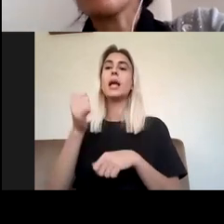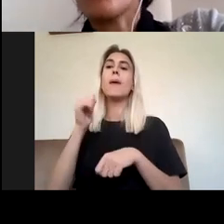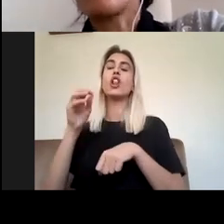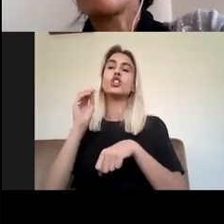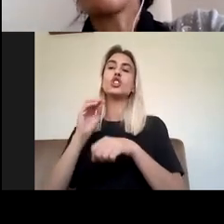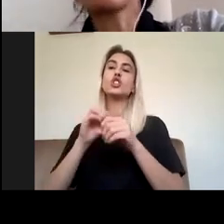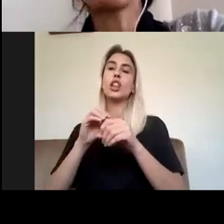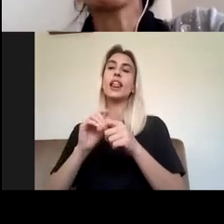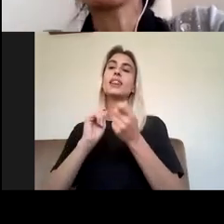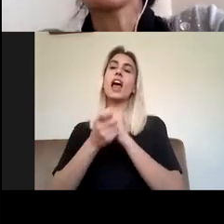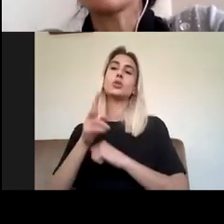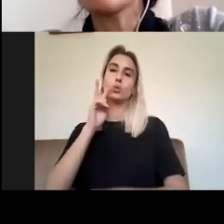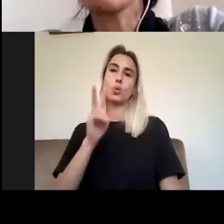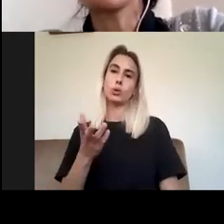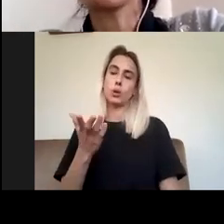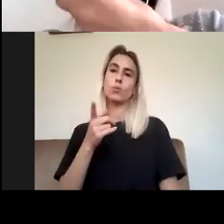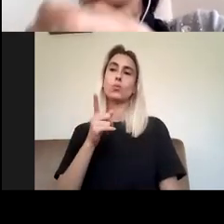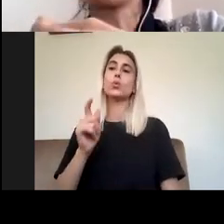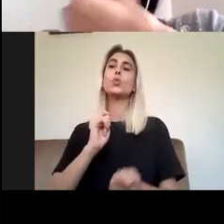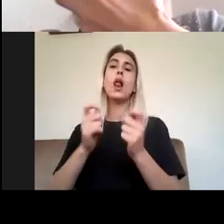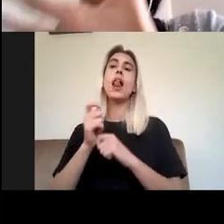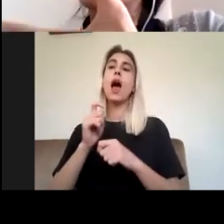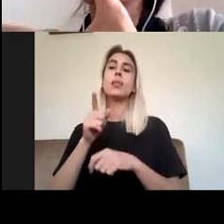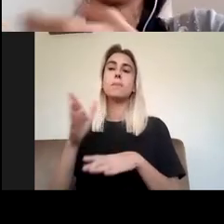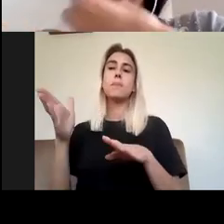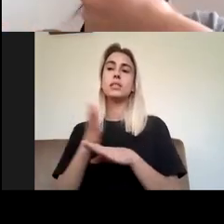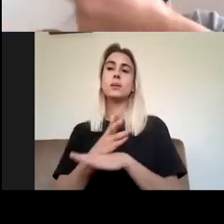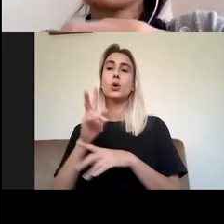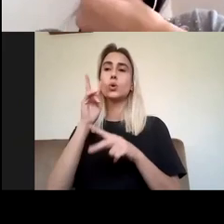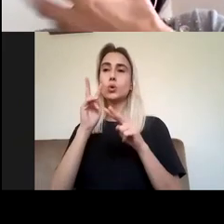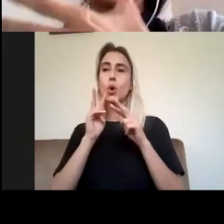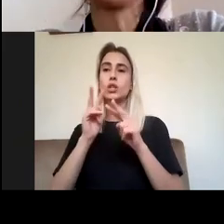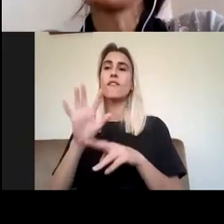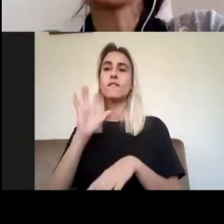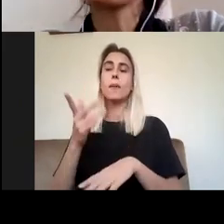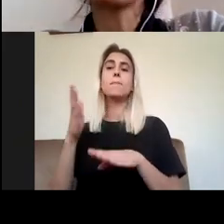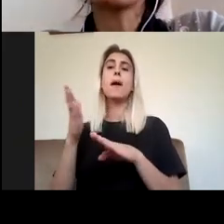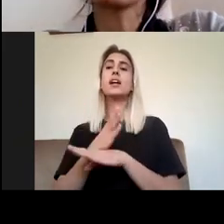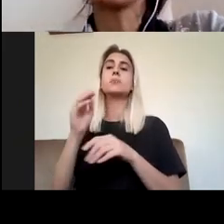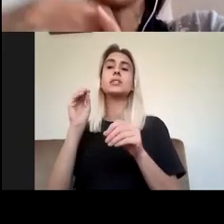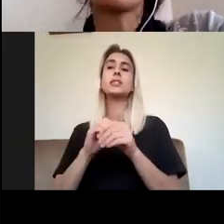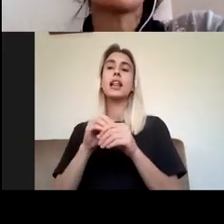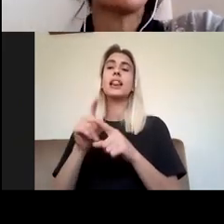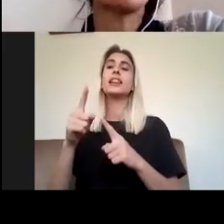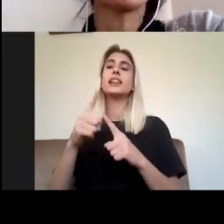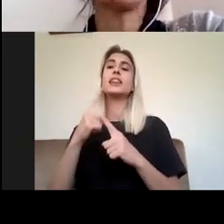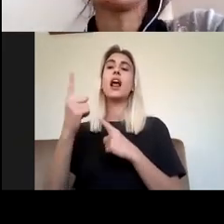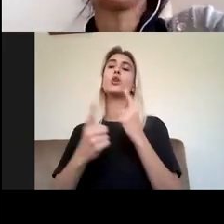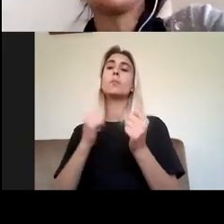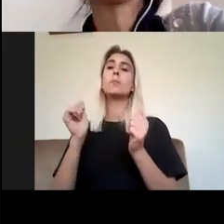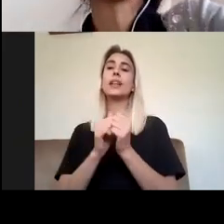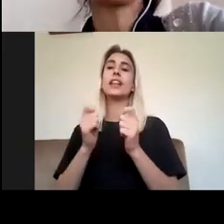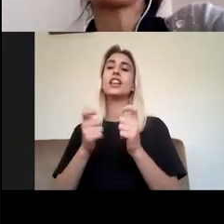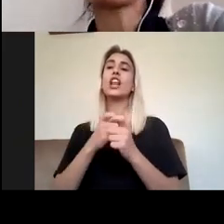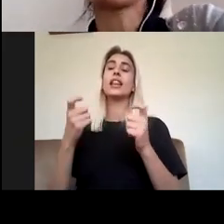değişiklik gösterdi. Şu anda kullanılan malzeme ve kullanılan gösterim ve malzemenin niteliği aslında teknolojiyle beraber gelişen